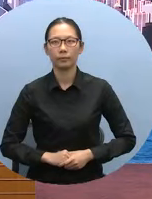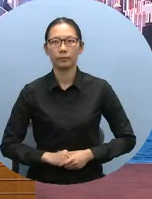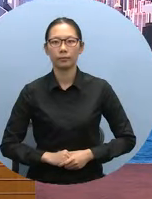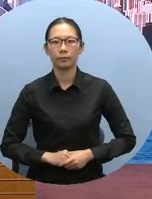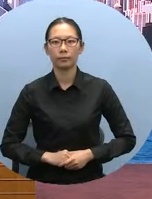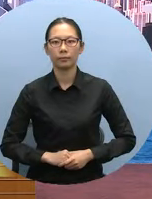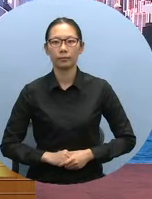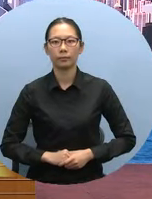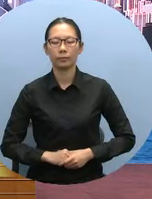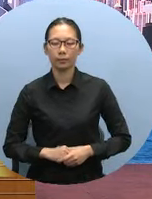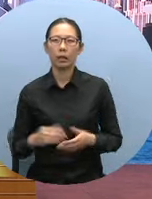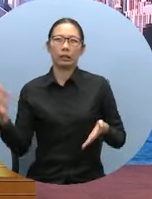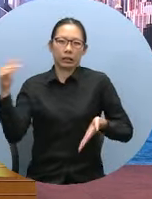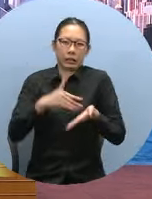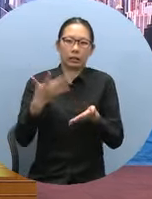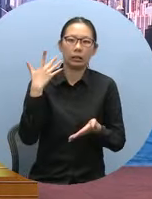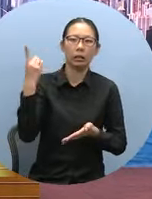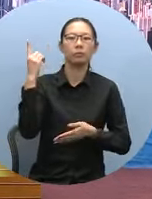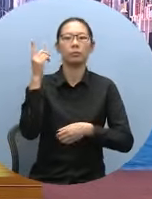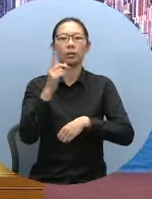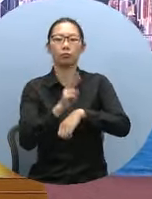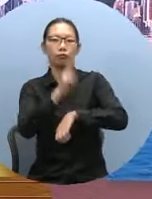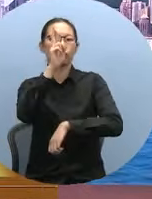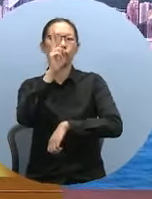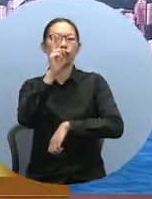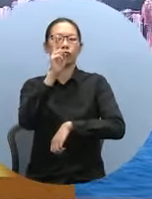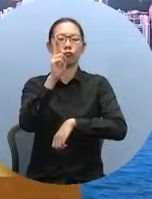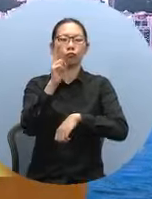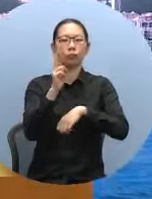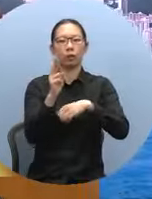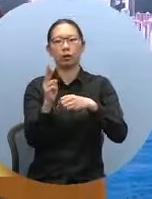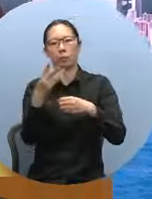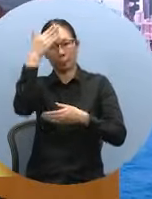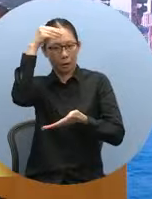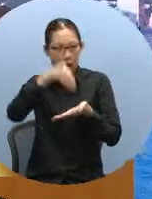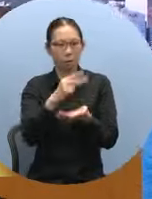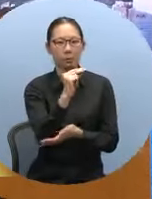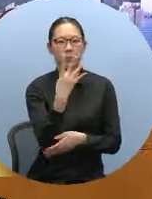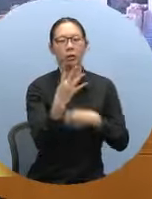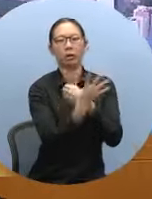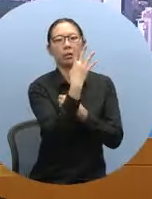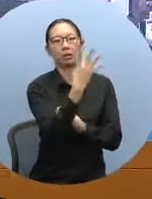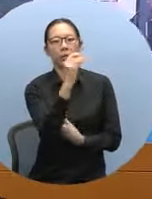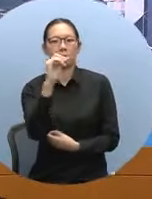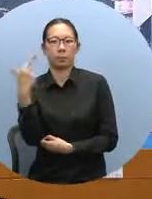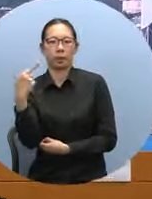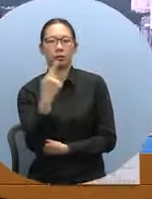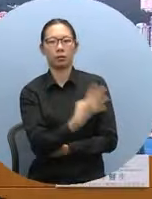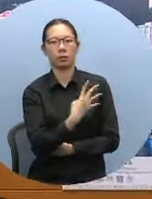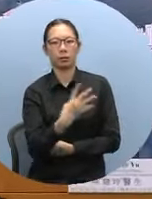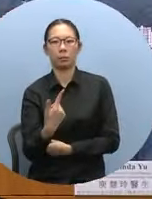直至昨晚凌晨啦，就係錄得74宗個案啦。個案編號係4408去